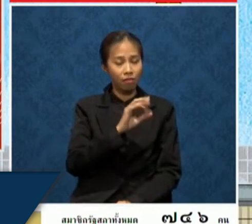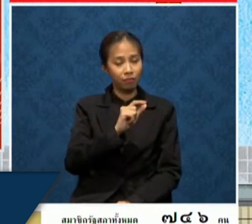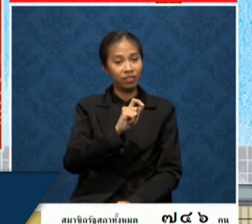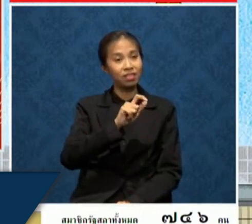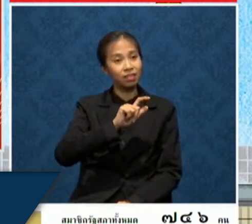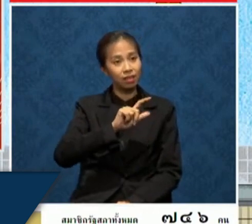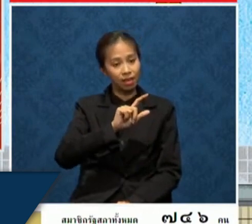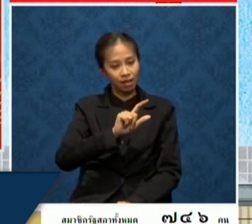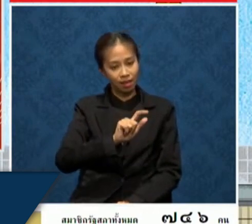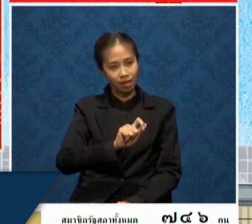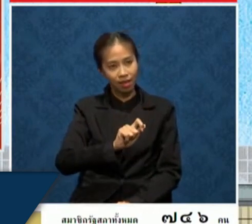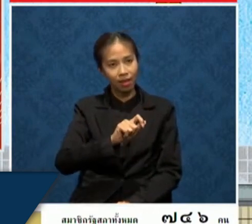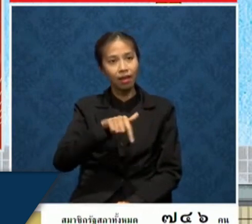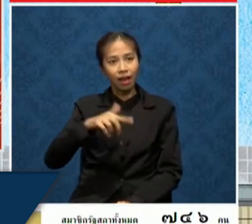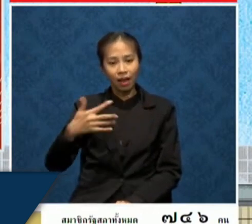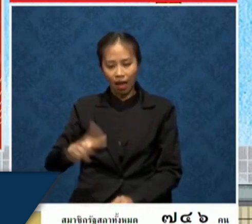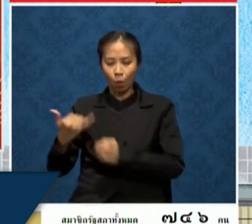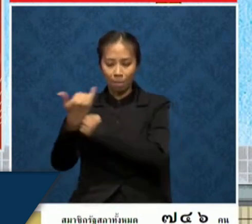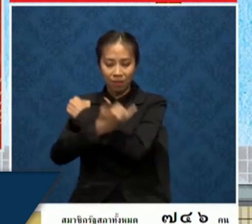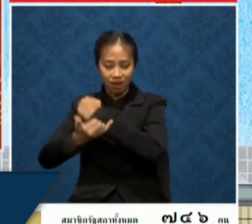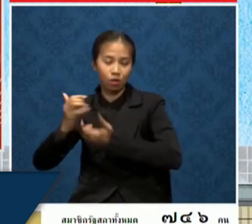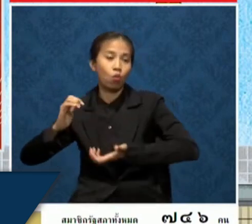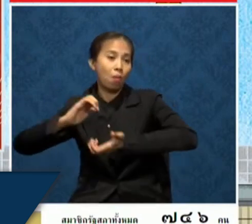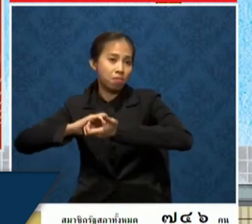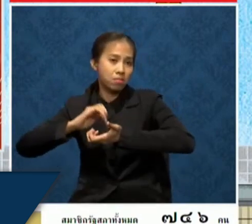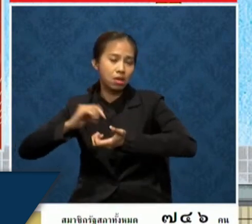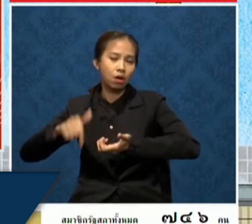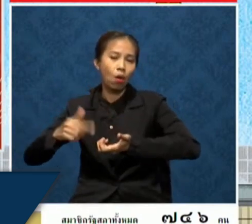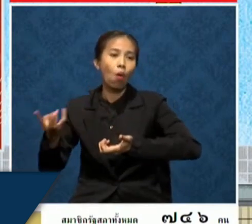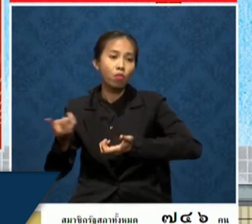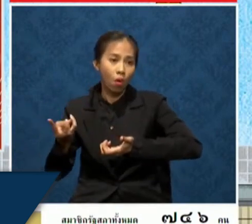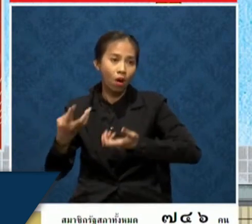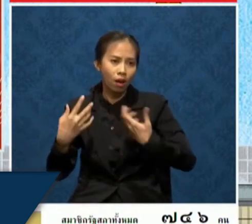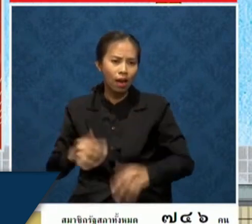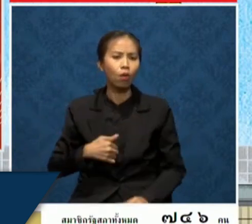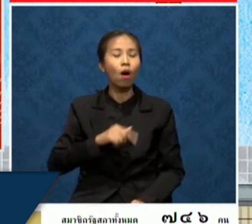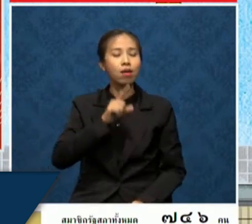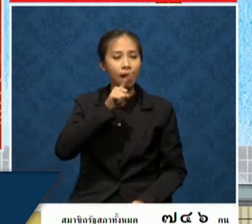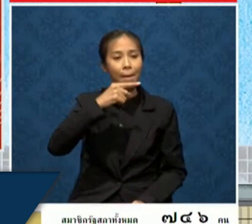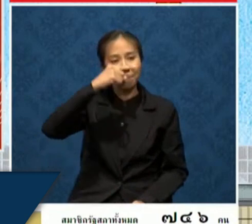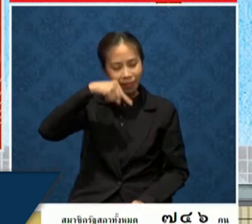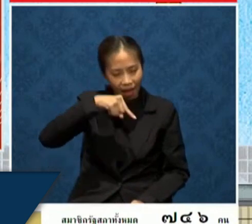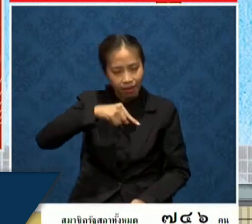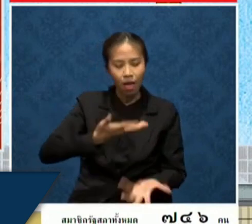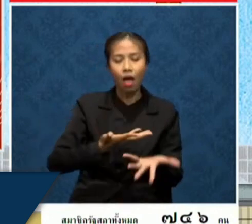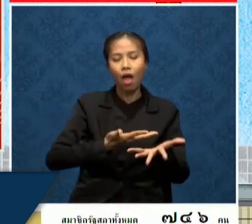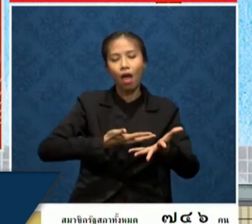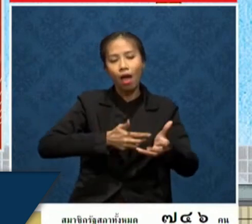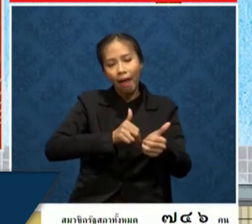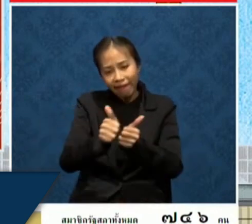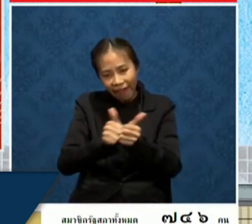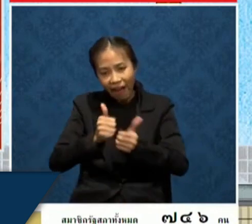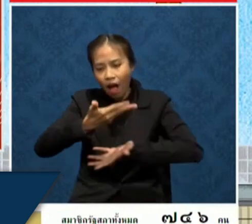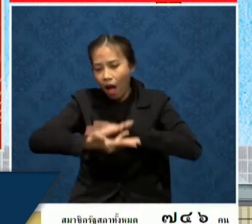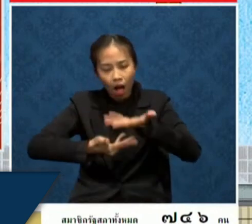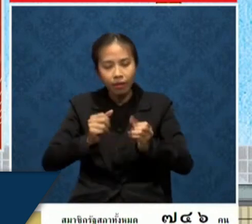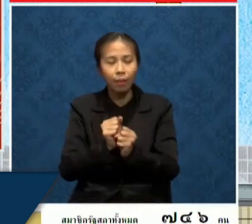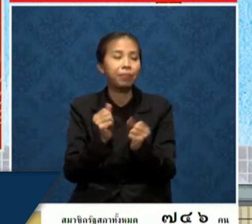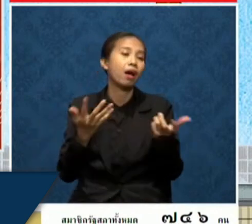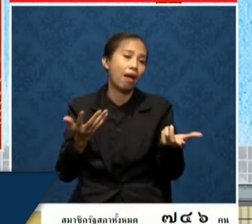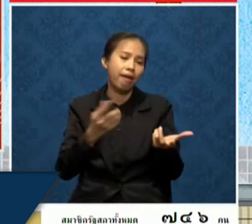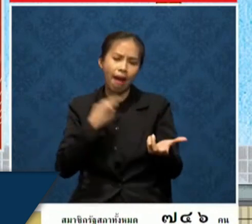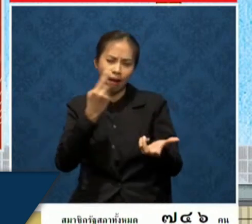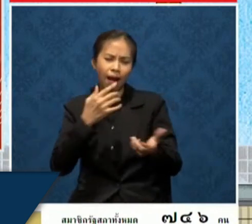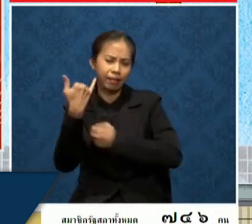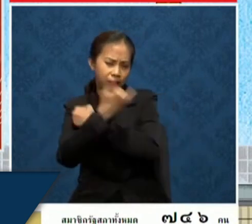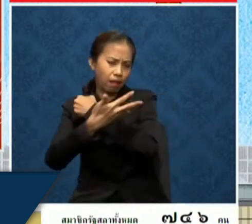ำนวนประเทศที่ครอบคลุมแล้วอย่างนี้เราจะค้าขายแข่งกับเขาได้อย่างไรใครจะมาอยากลงทุนกับเราสิ่งเหล่